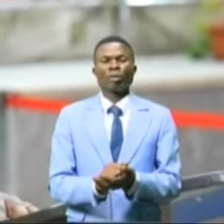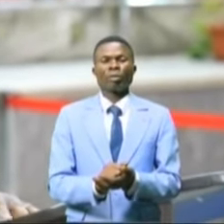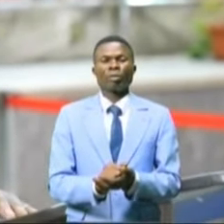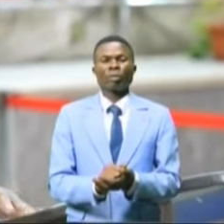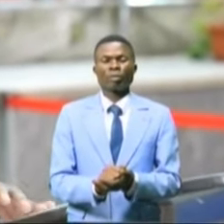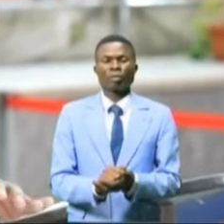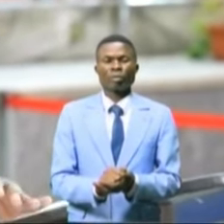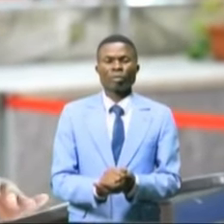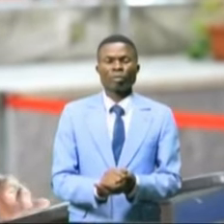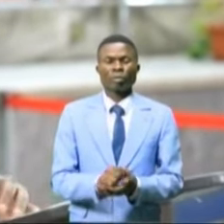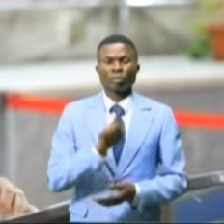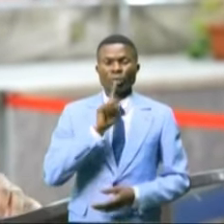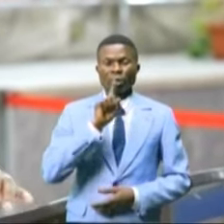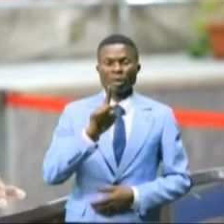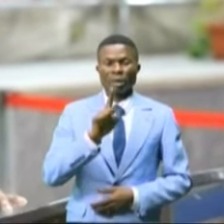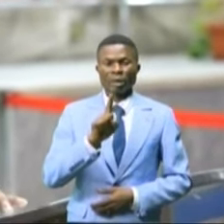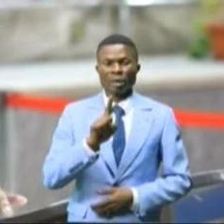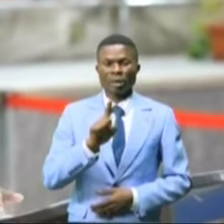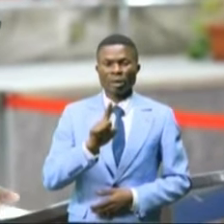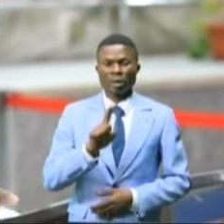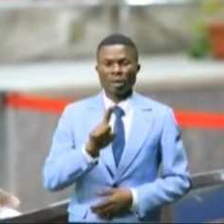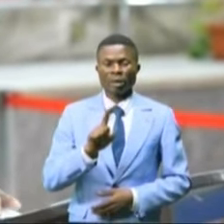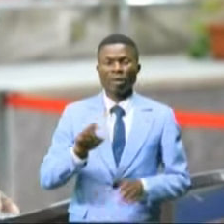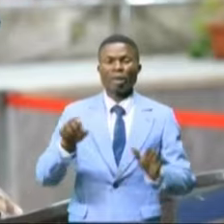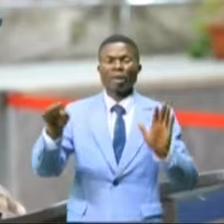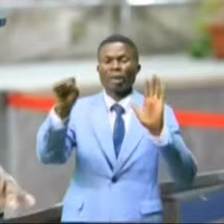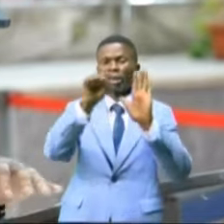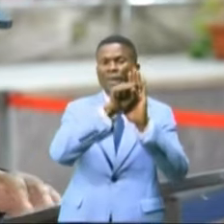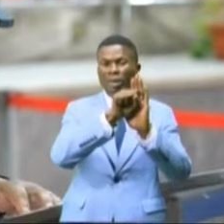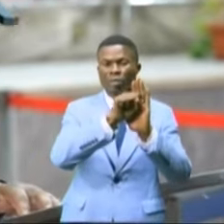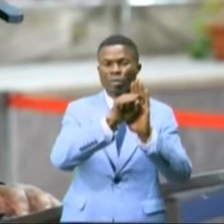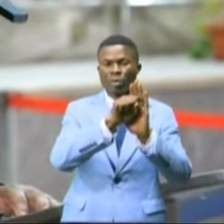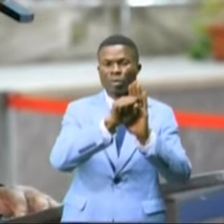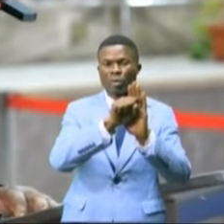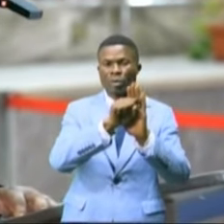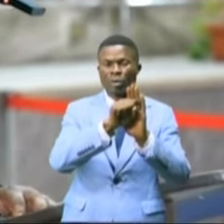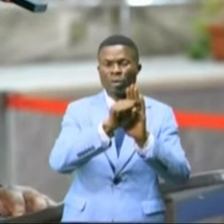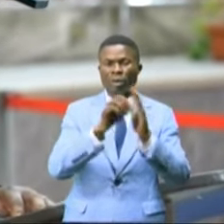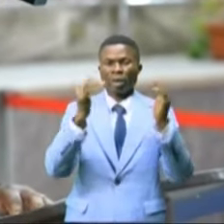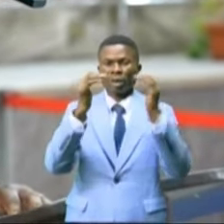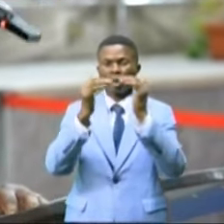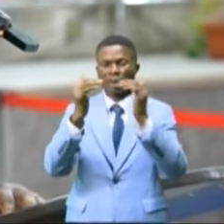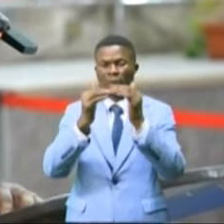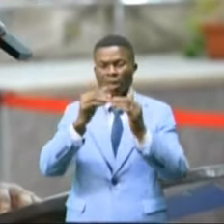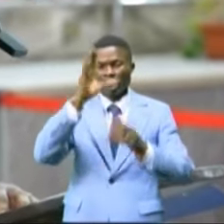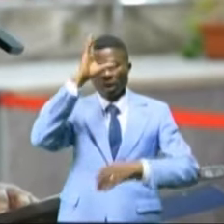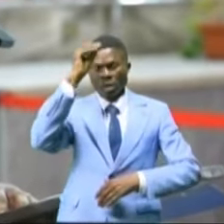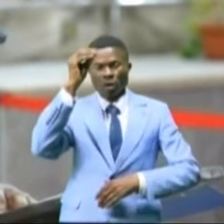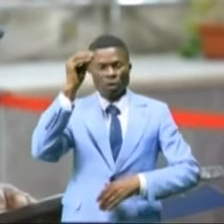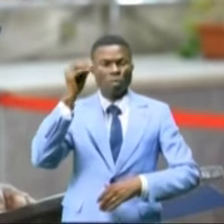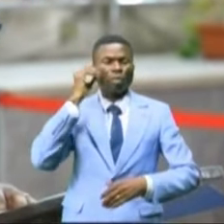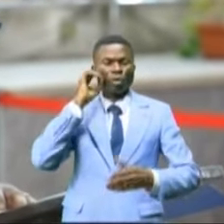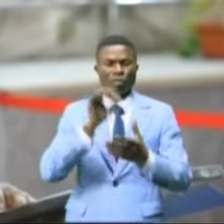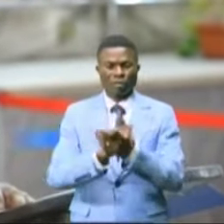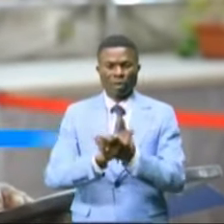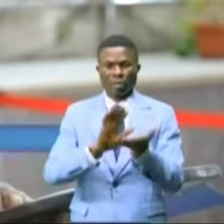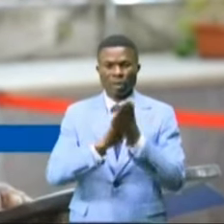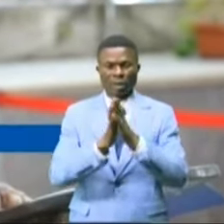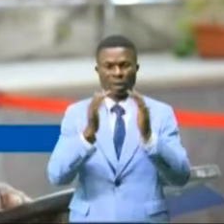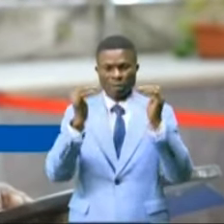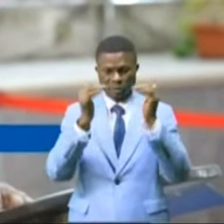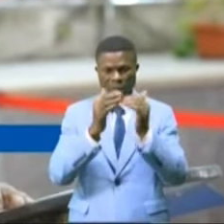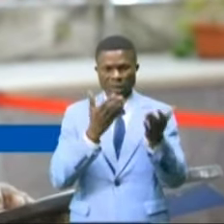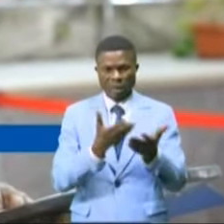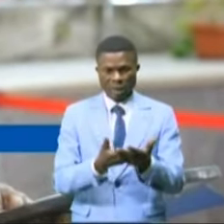il est le symbole de la masculinité positive. Et je